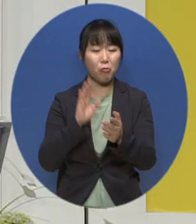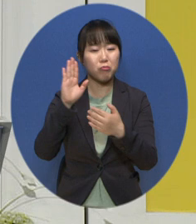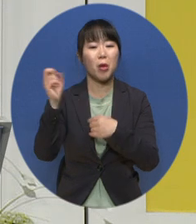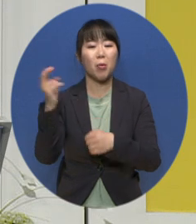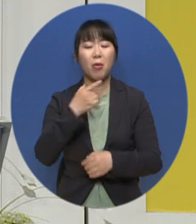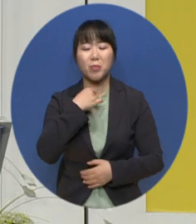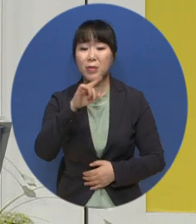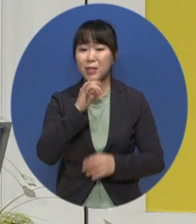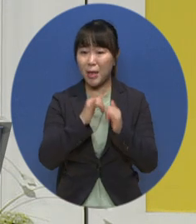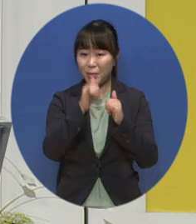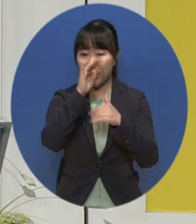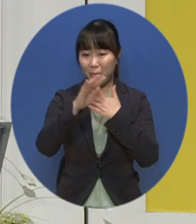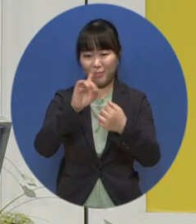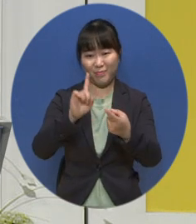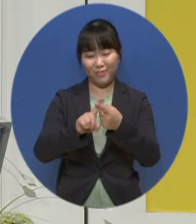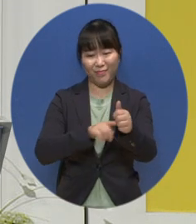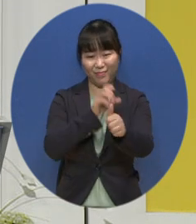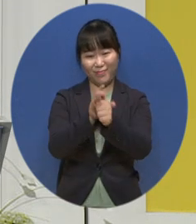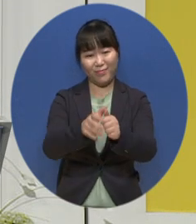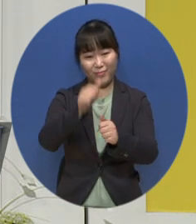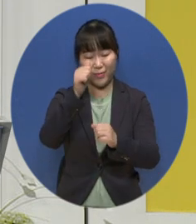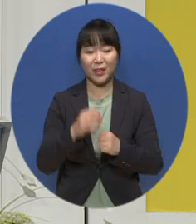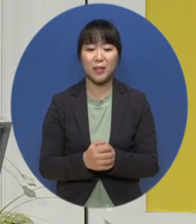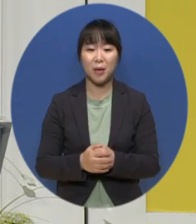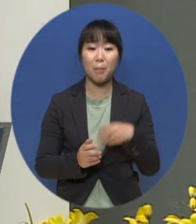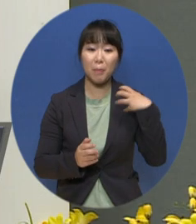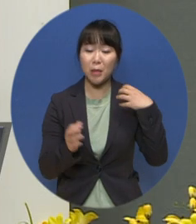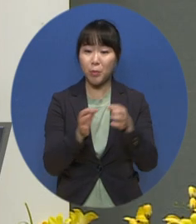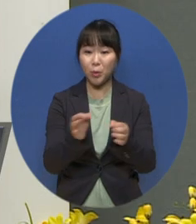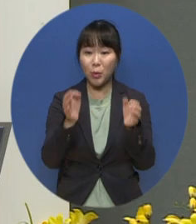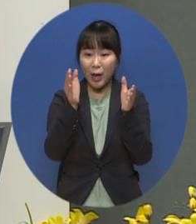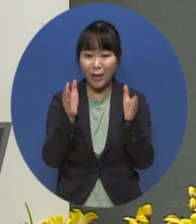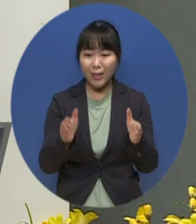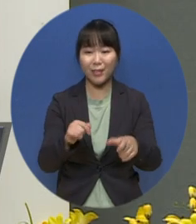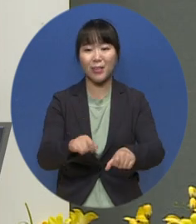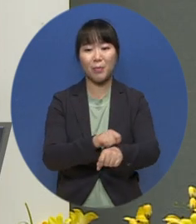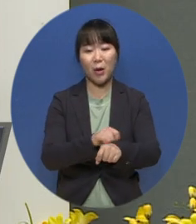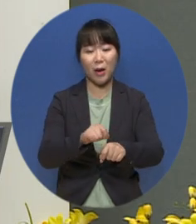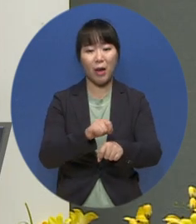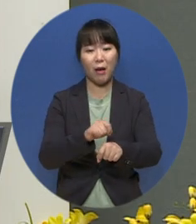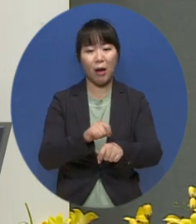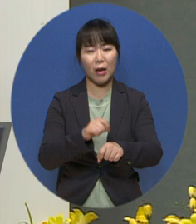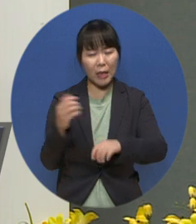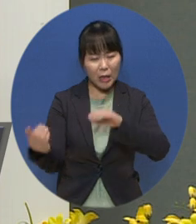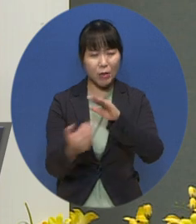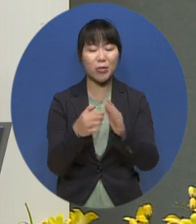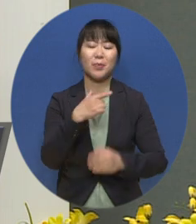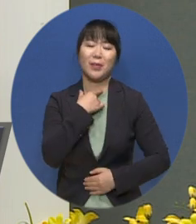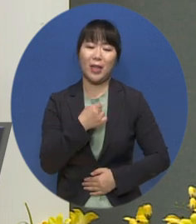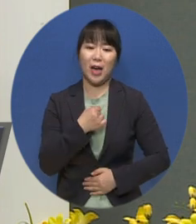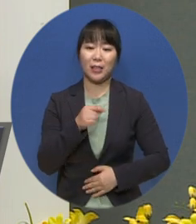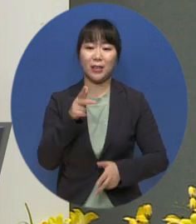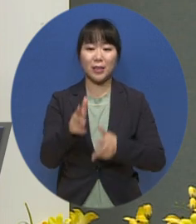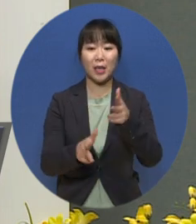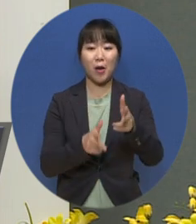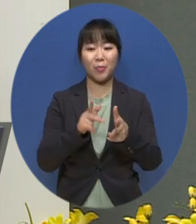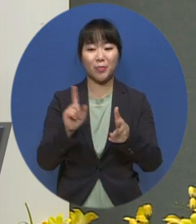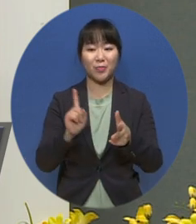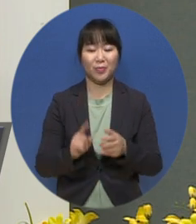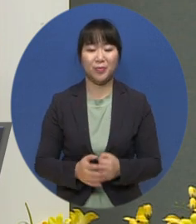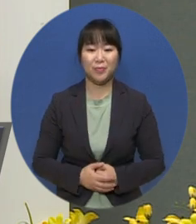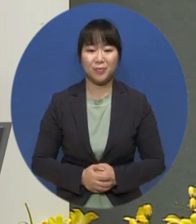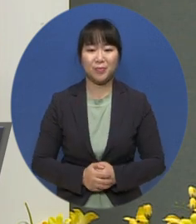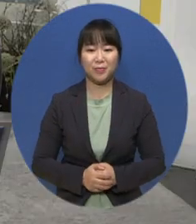예 하는게 안 맞습니다 4 그 임기 중의 특별히 먹고 이루겠다 고 1 사업은